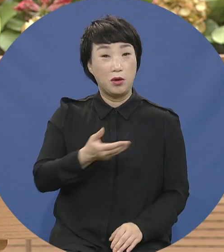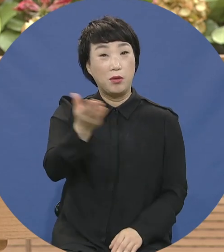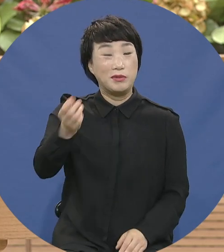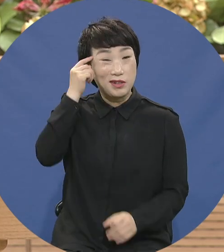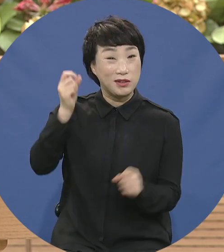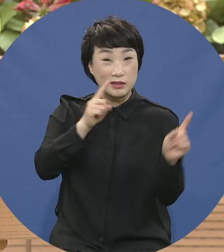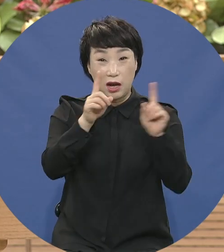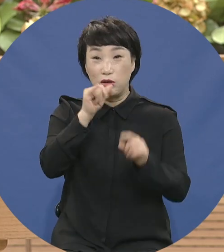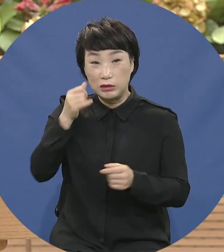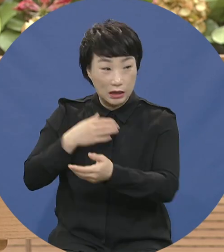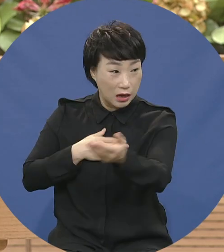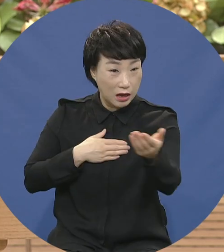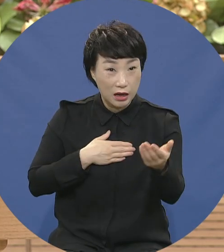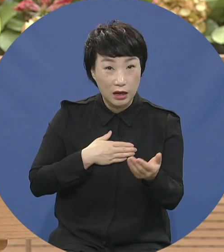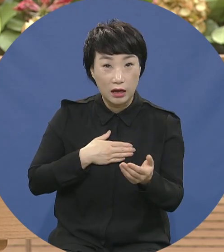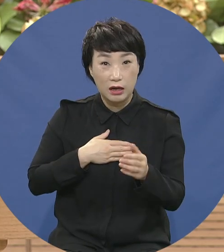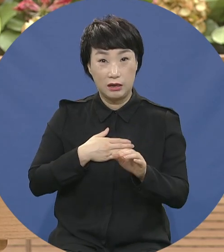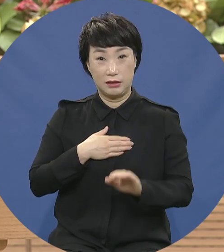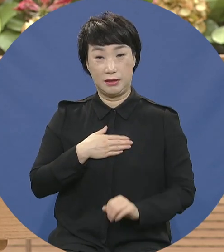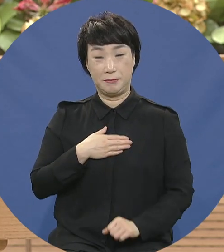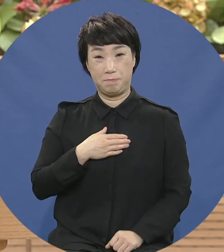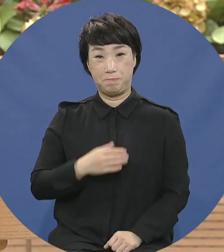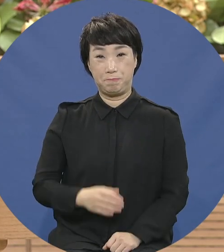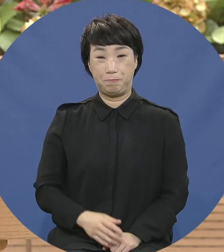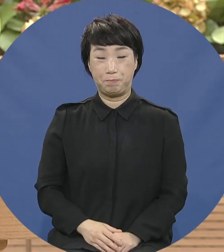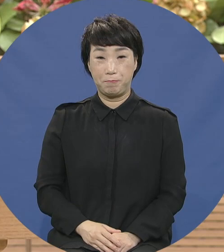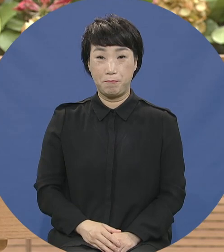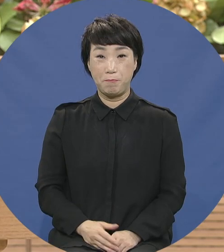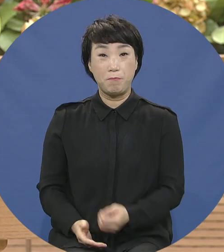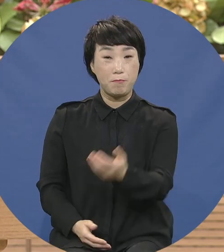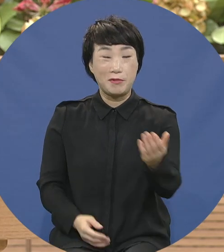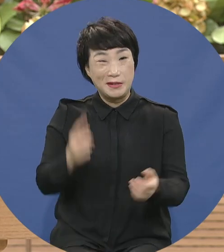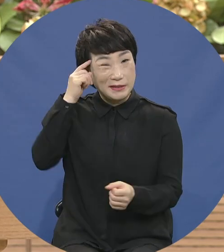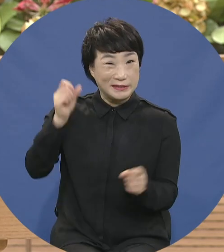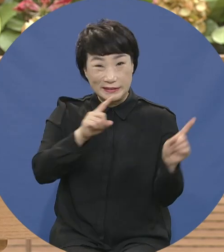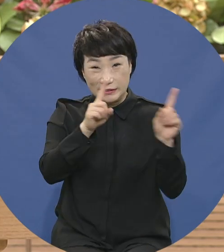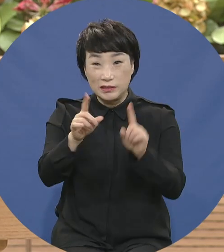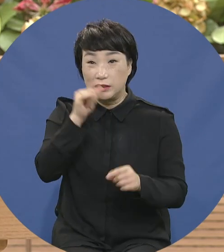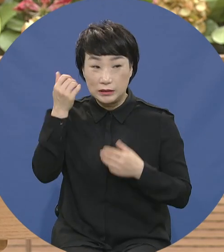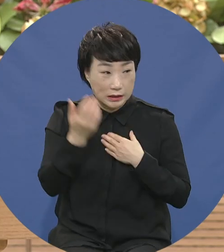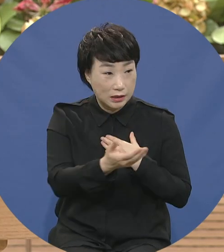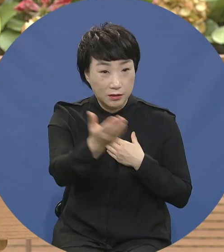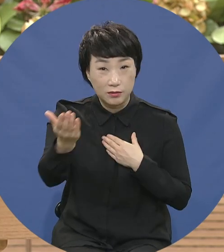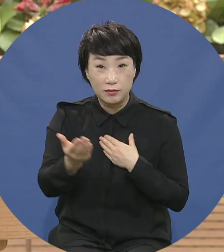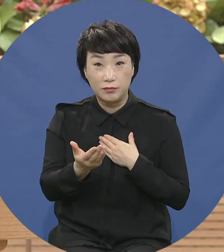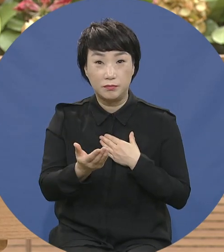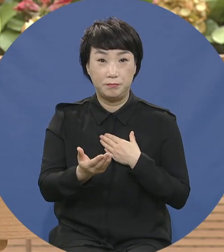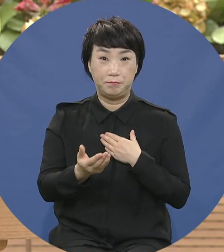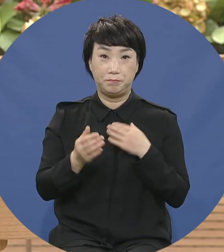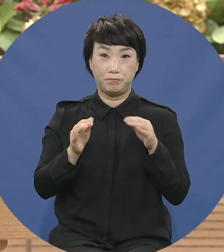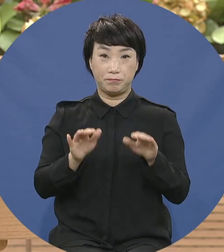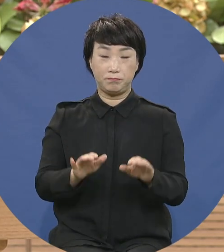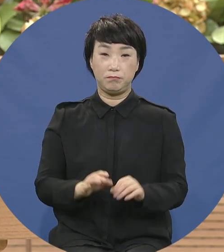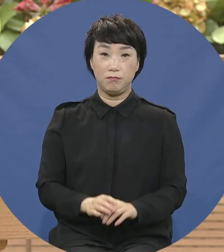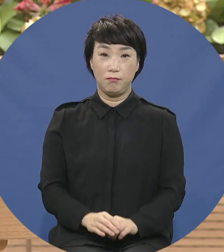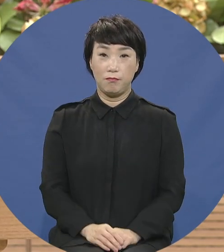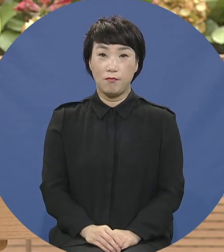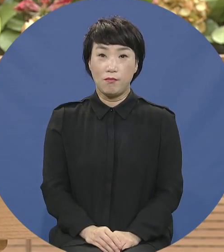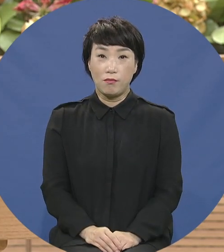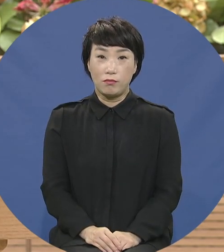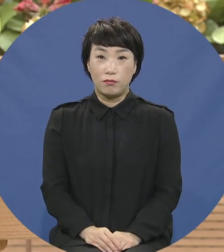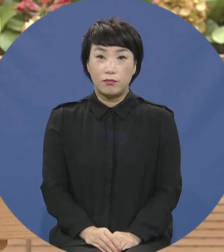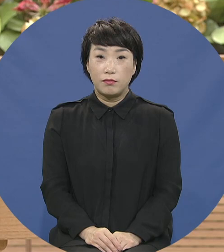정신 차리고 있느냐 그 말이요. 응? 정신 바짝 차리고 있느냐 그 말이요. 응?